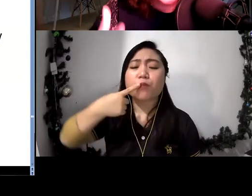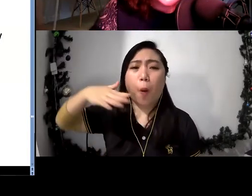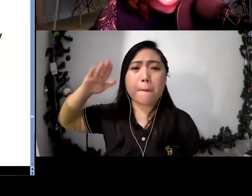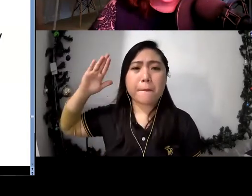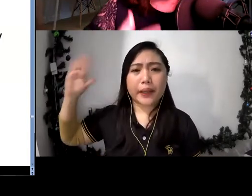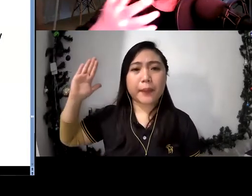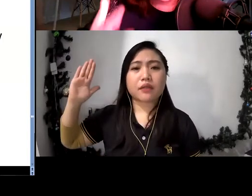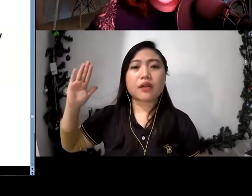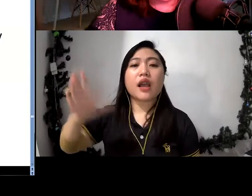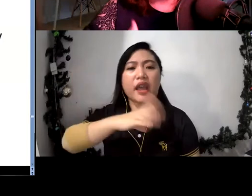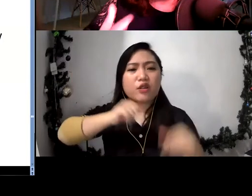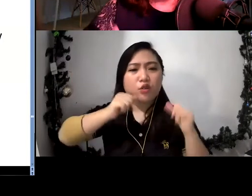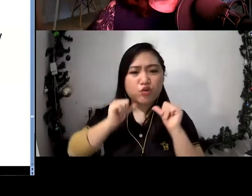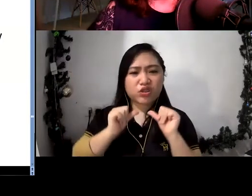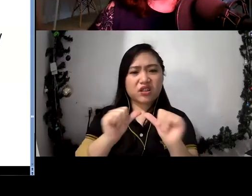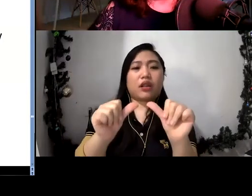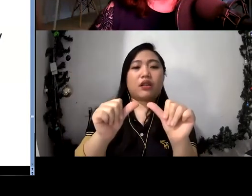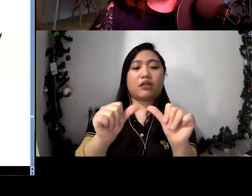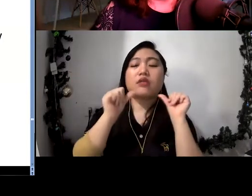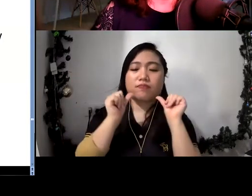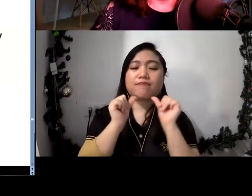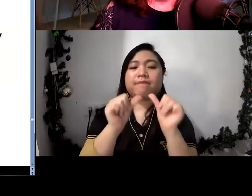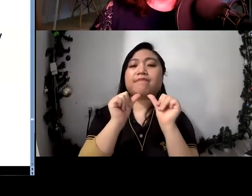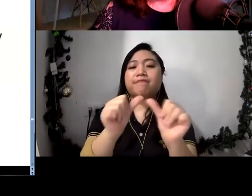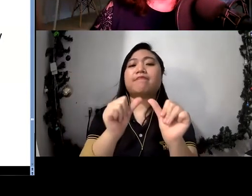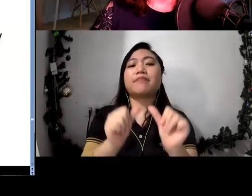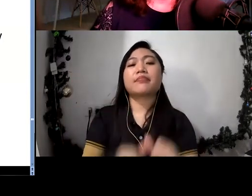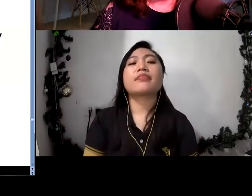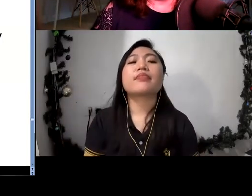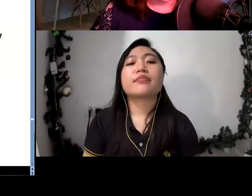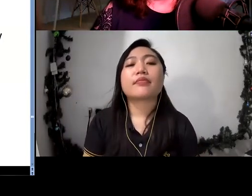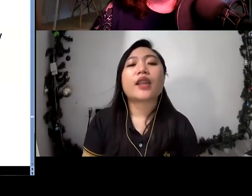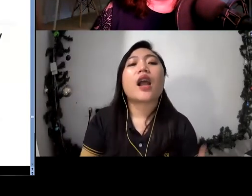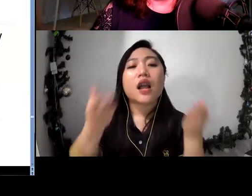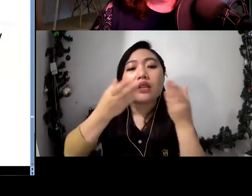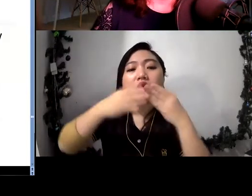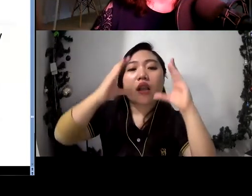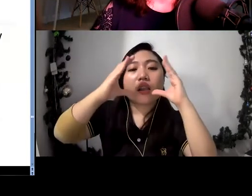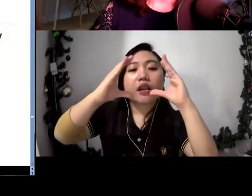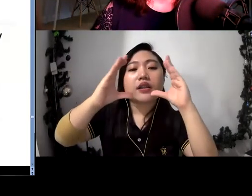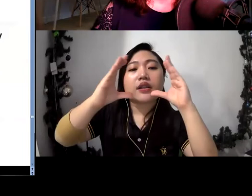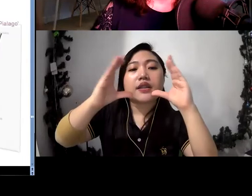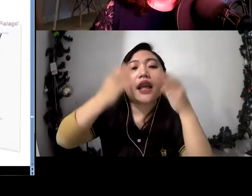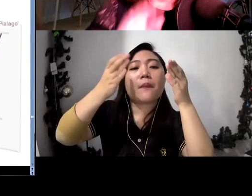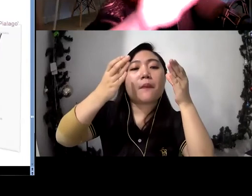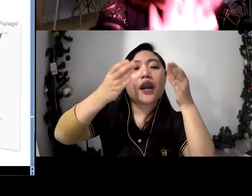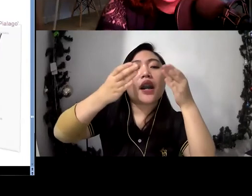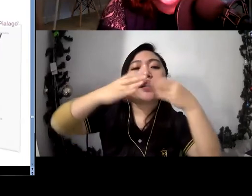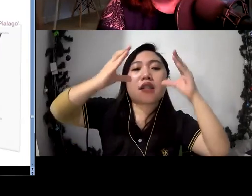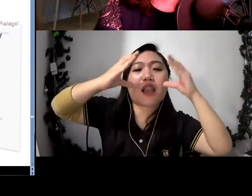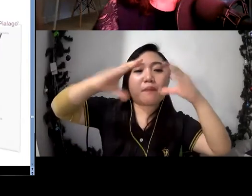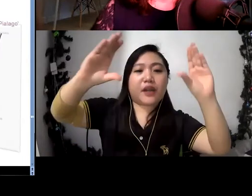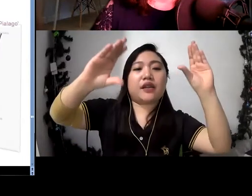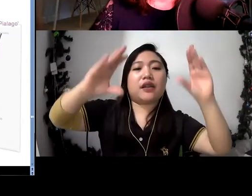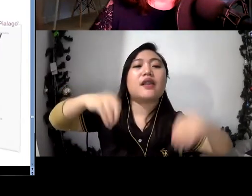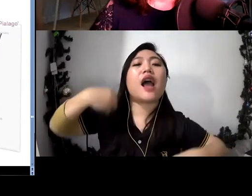Continuously, consistently ginagawa natin, and that we also continue to celebrate our success, no? So kung babasahin po